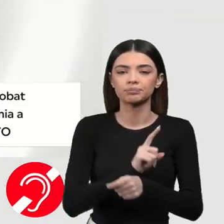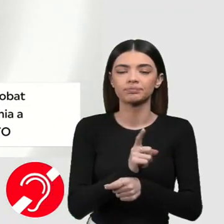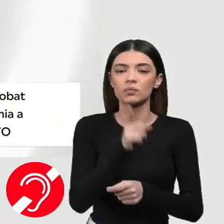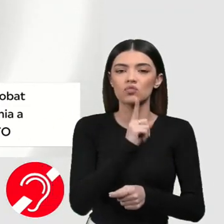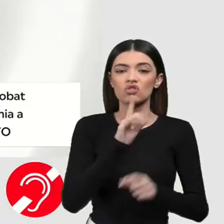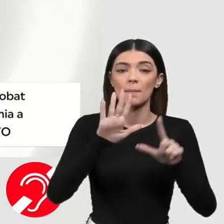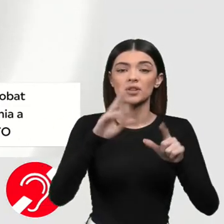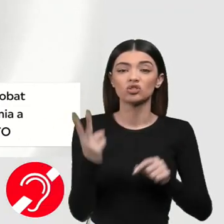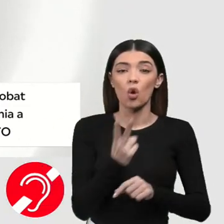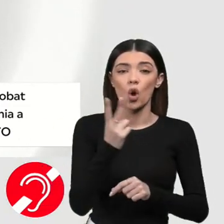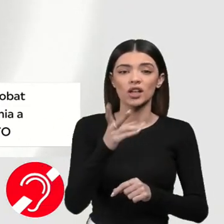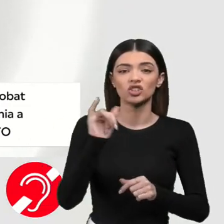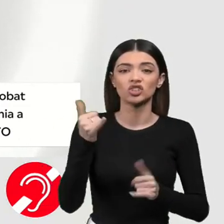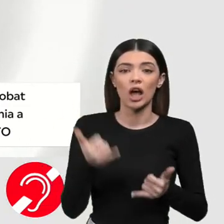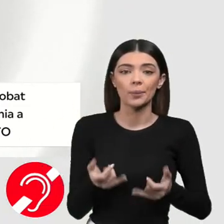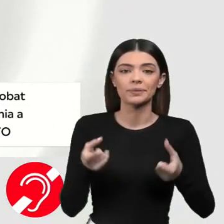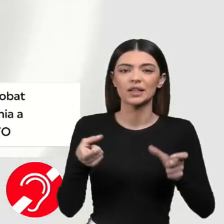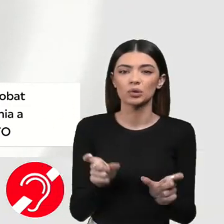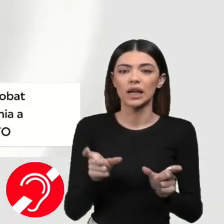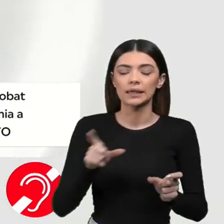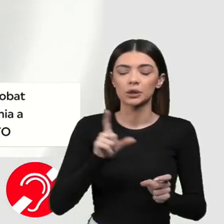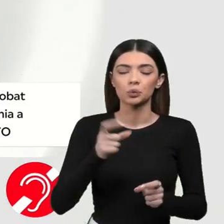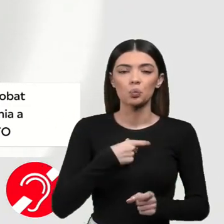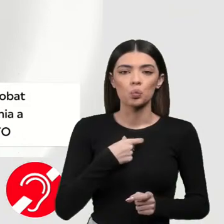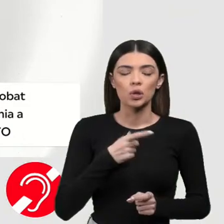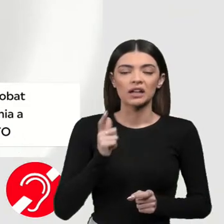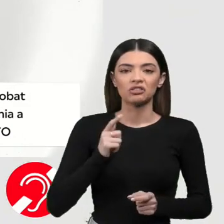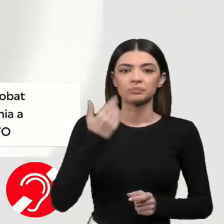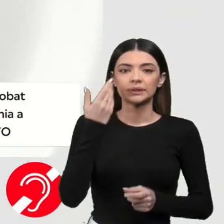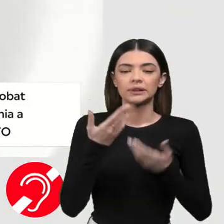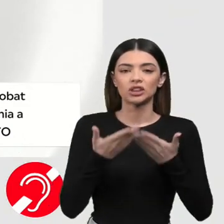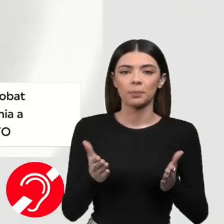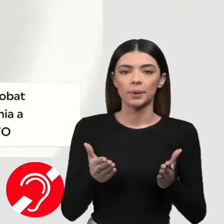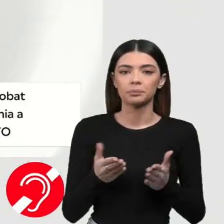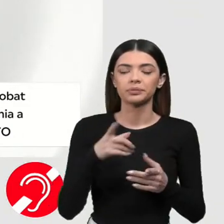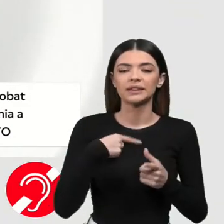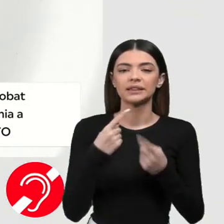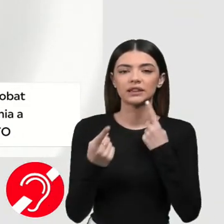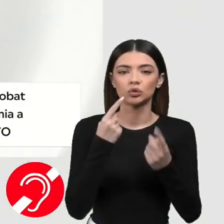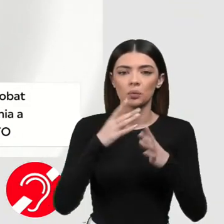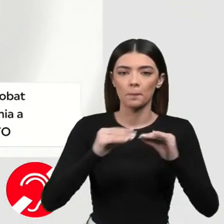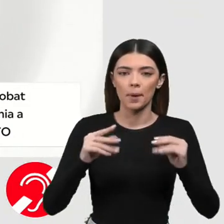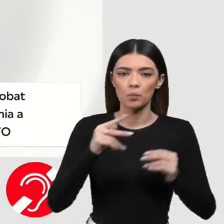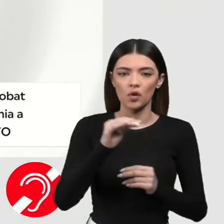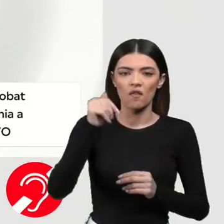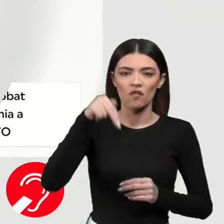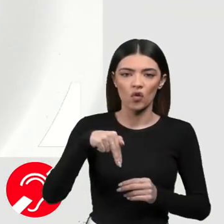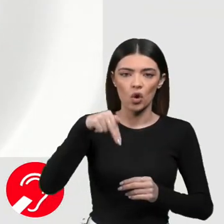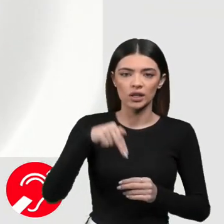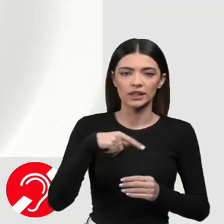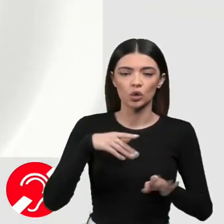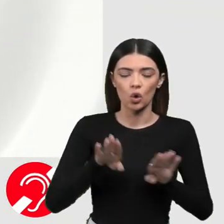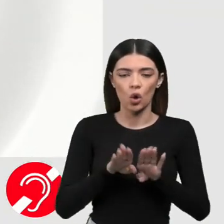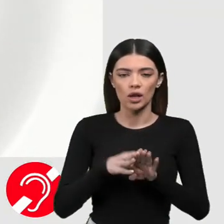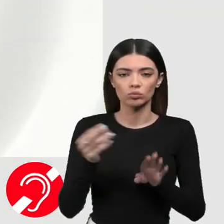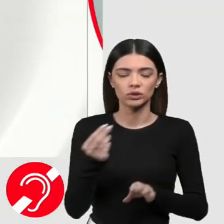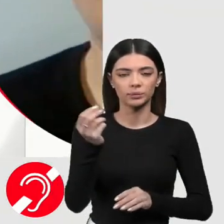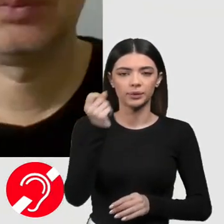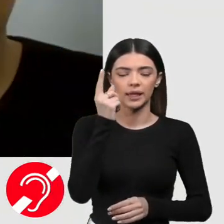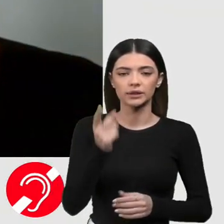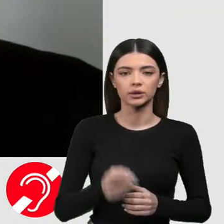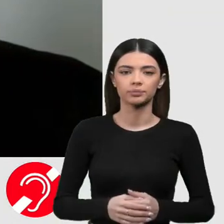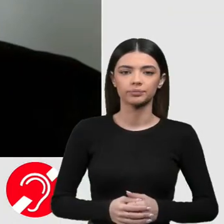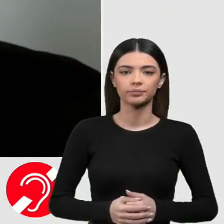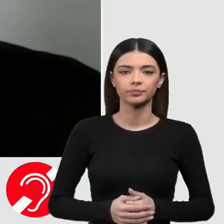foarte scurt, de 72 de ore, iar situația de securitate a devenit imprevizibilă. Discut mai multe cu Florin Gipa, editor șef la Monitorul Apărării